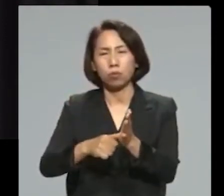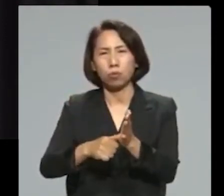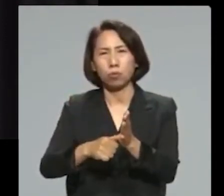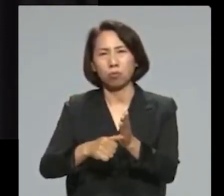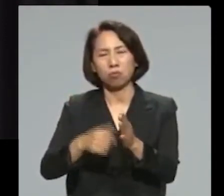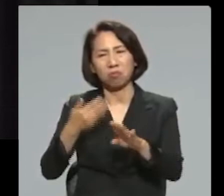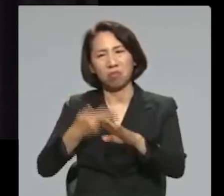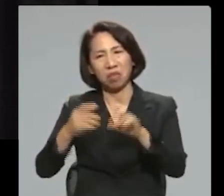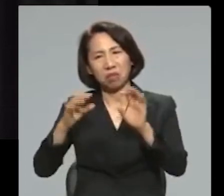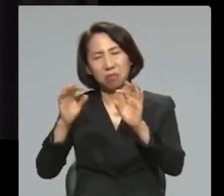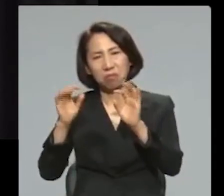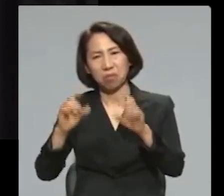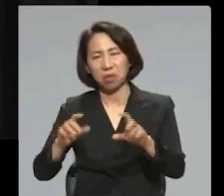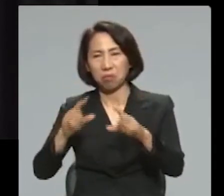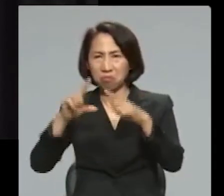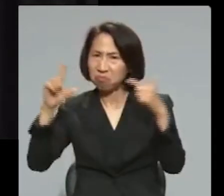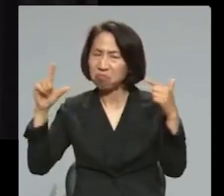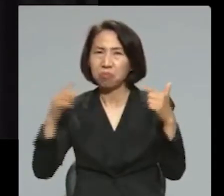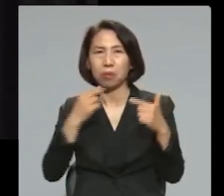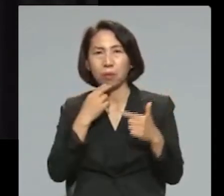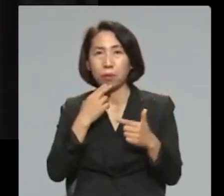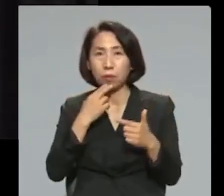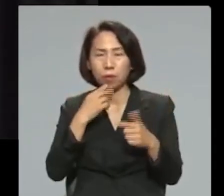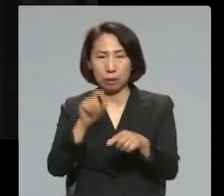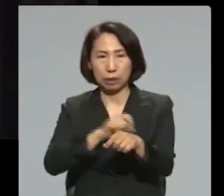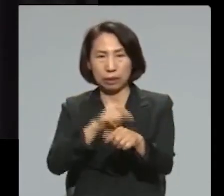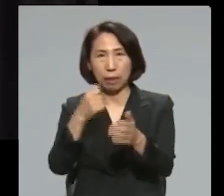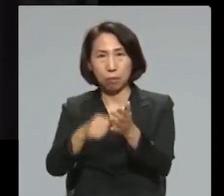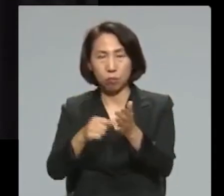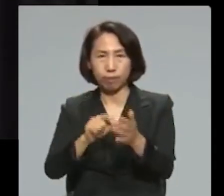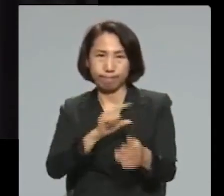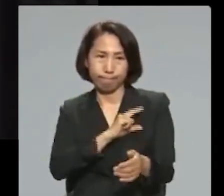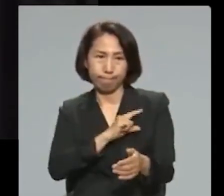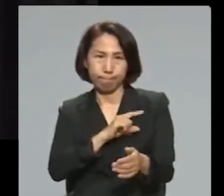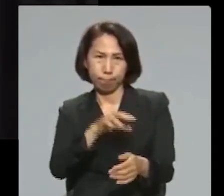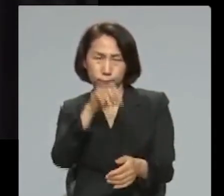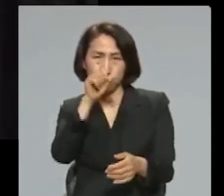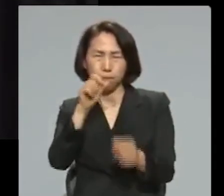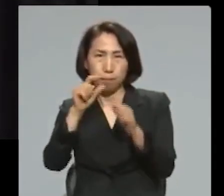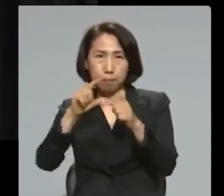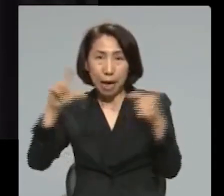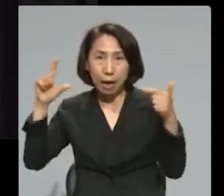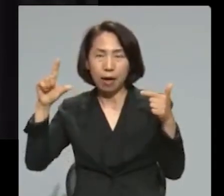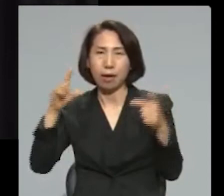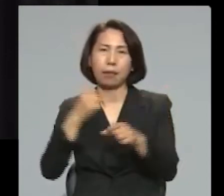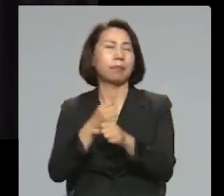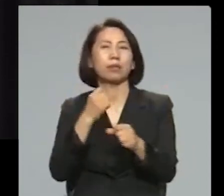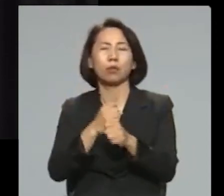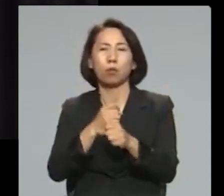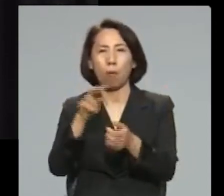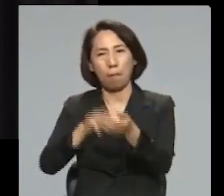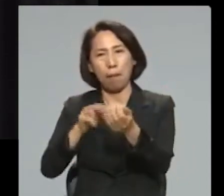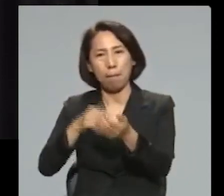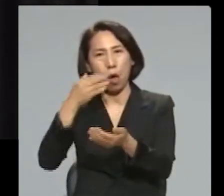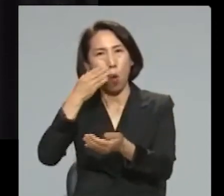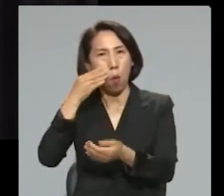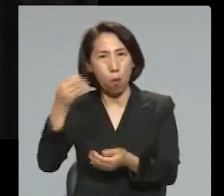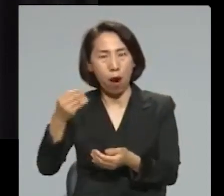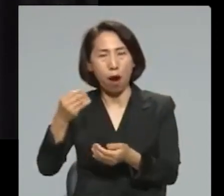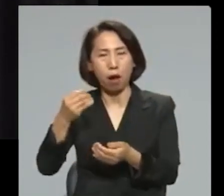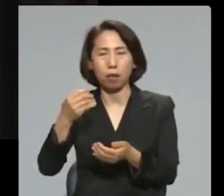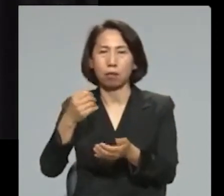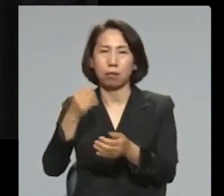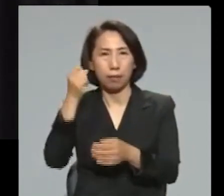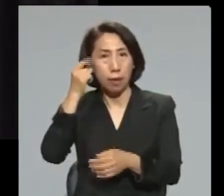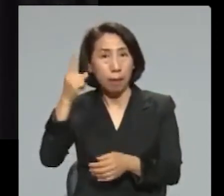인지도가 낮은 편입니다. 특산물 브랜드를 개발하거나 시장성이 높은 농산 가공품을 개발하는 등